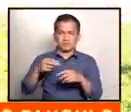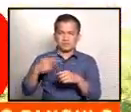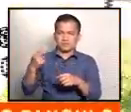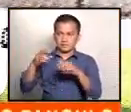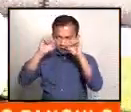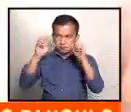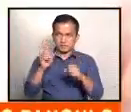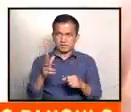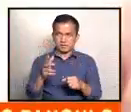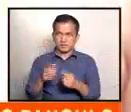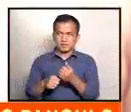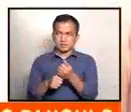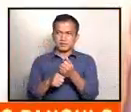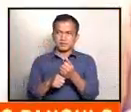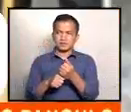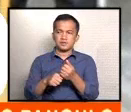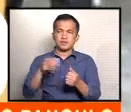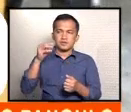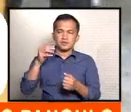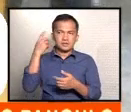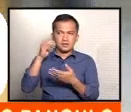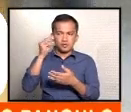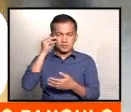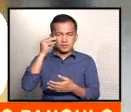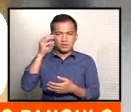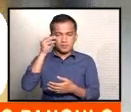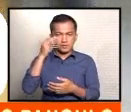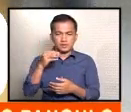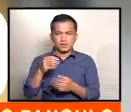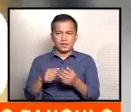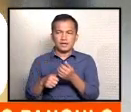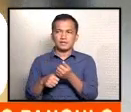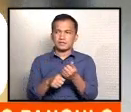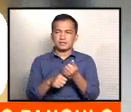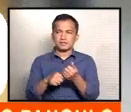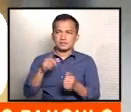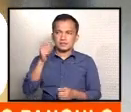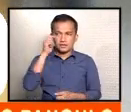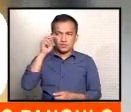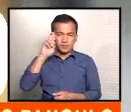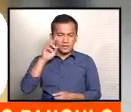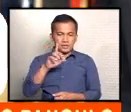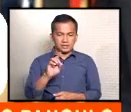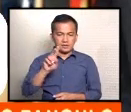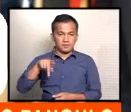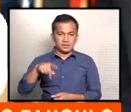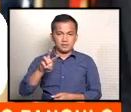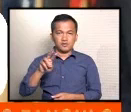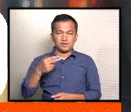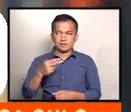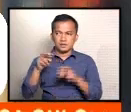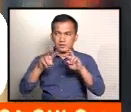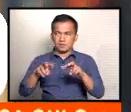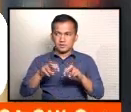sina Assistant Secretary Mostyman Macalambon ng DOJ at ASEC Tingagun Umpa ng DPWH. Sa investigasyon ng